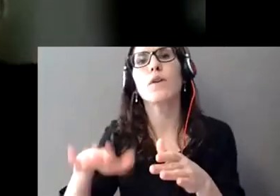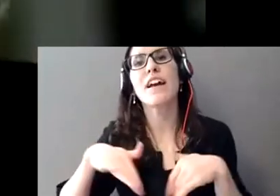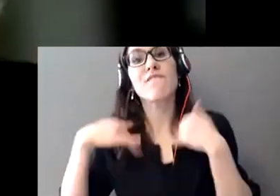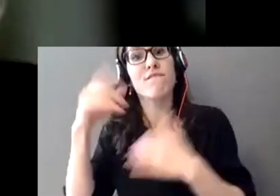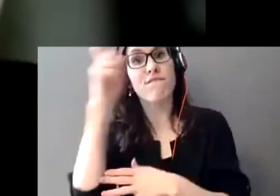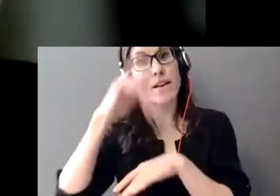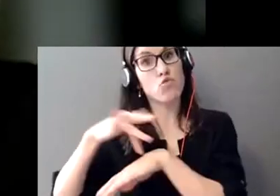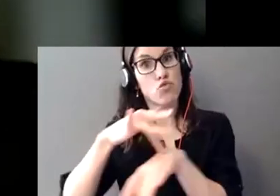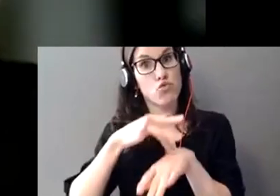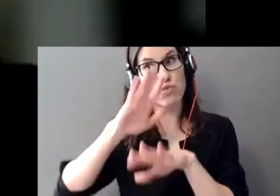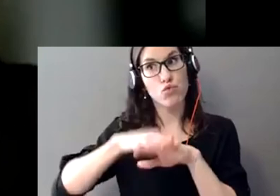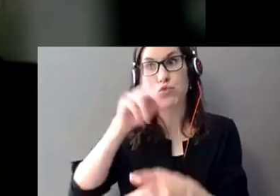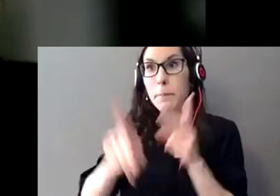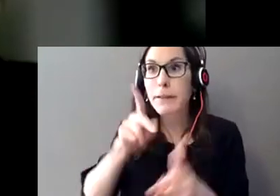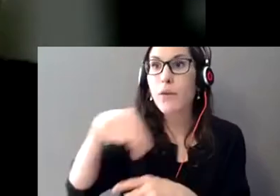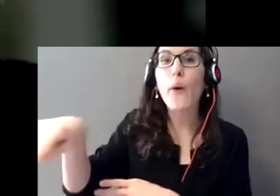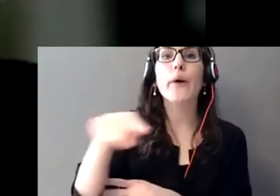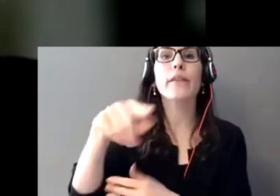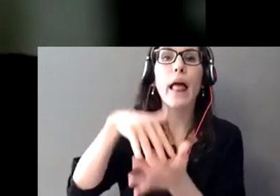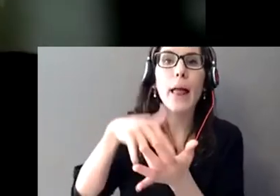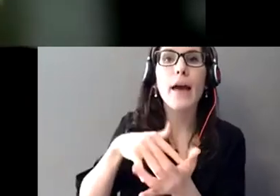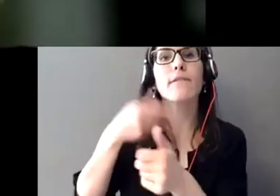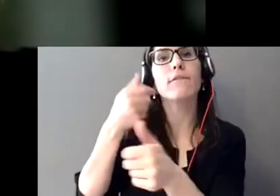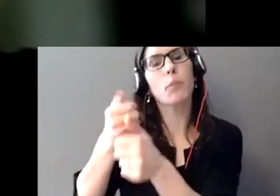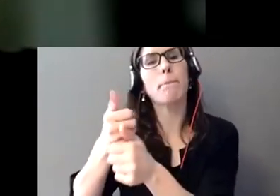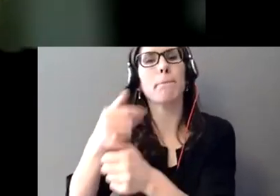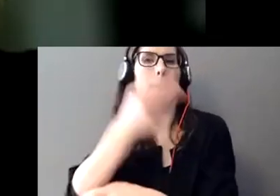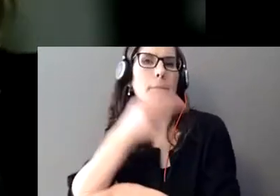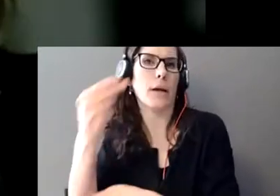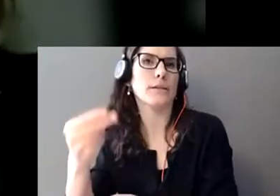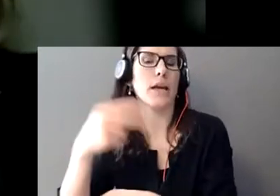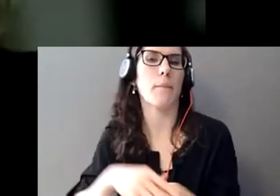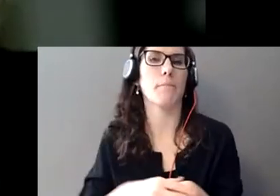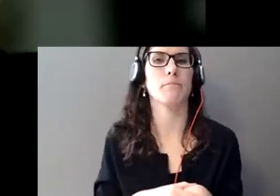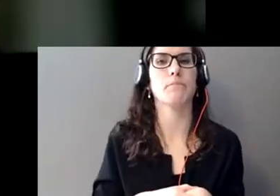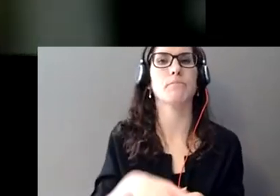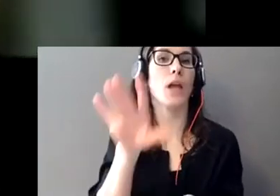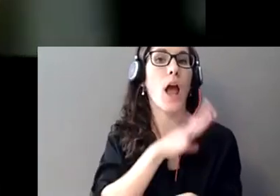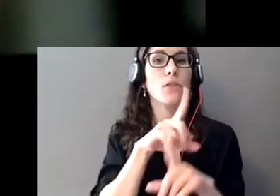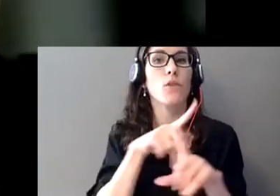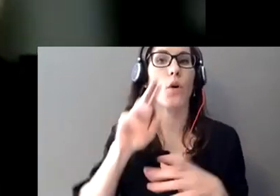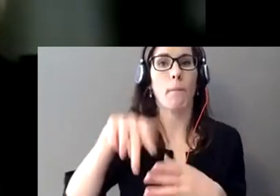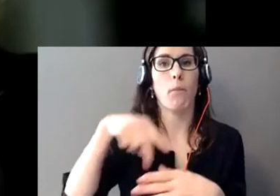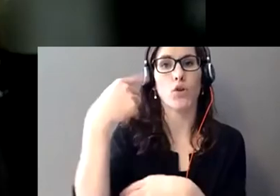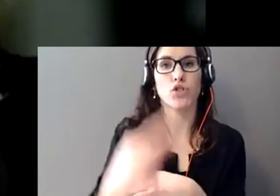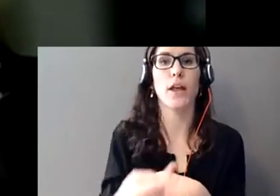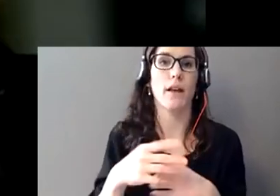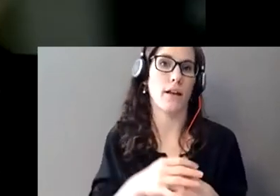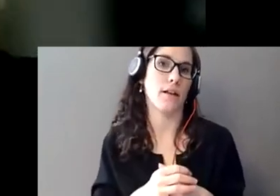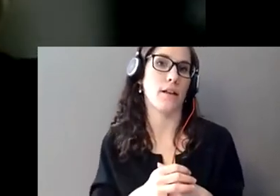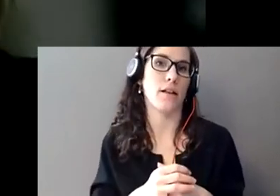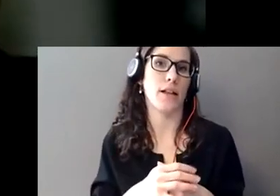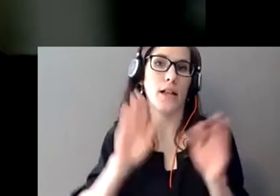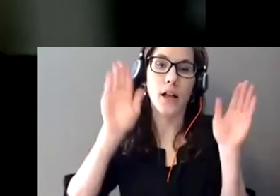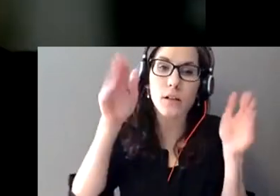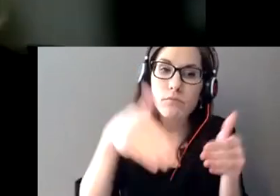personnes, des élèves en situation de handicap. Nous avons notamment des projets qui font le focus sur